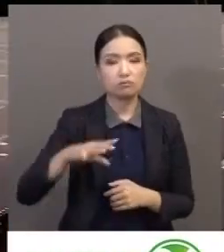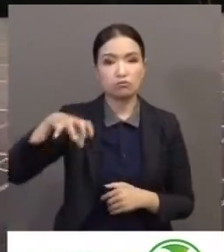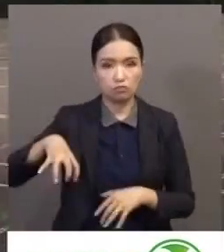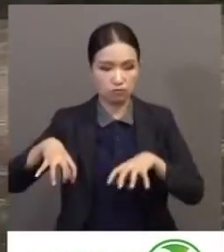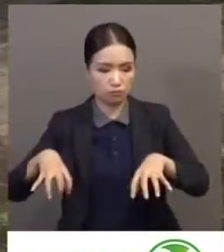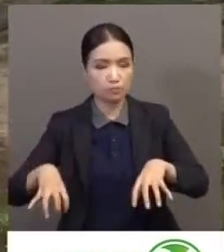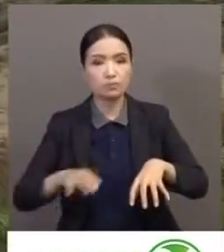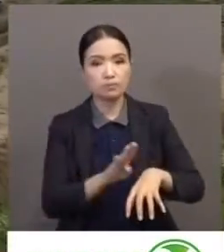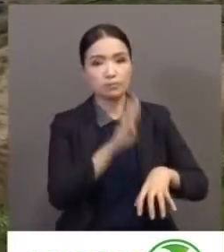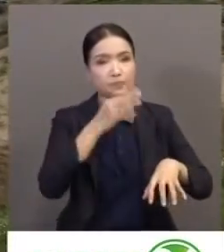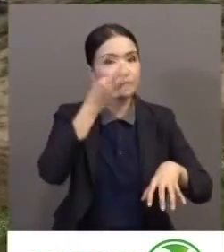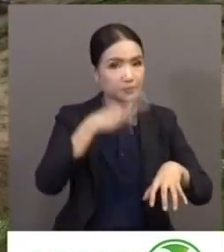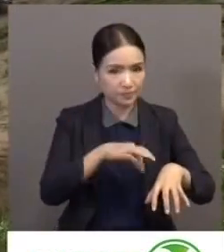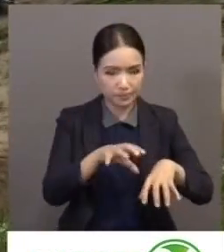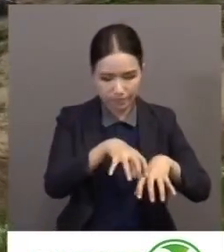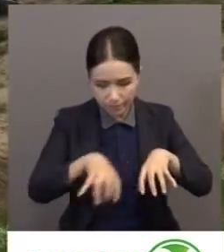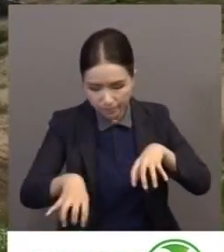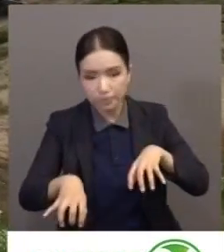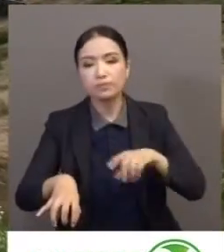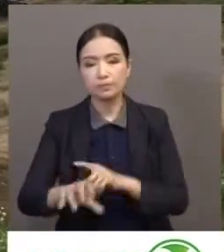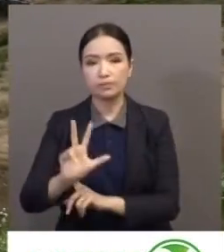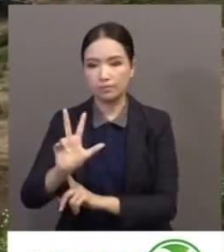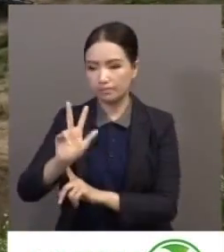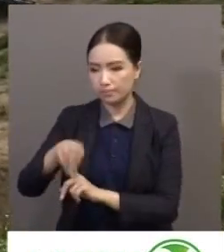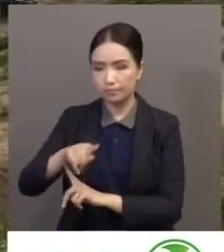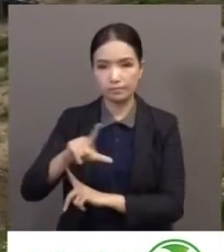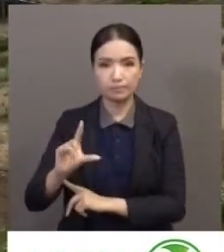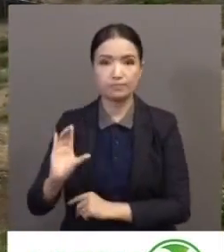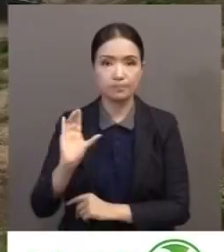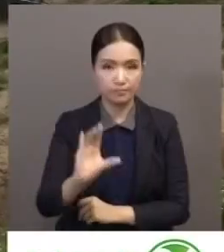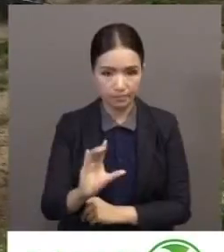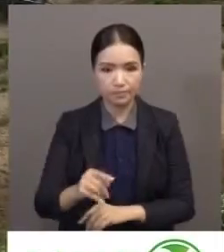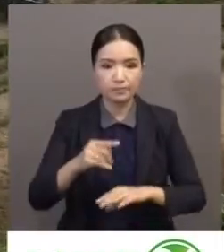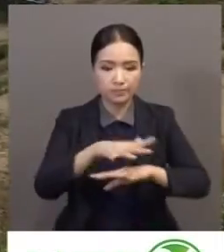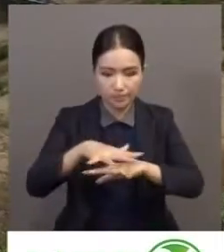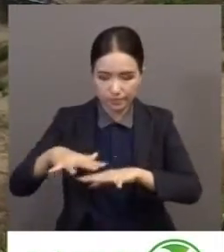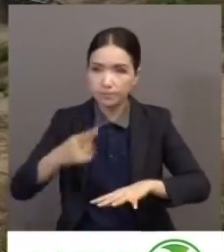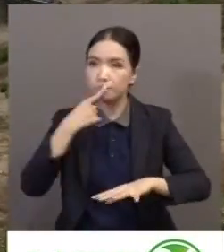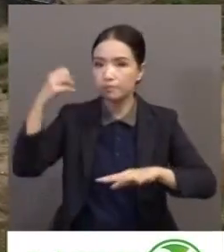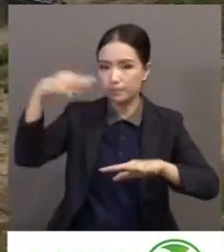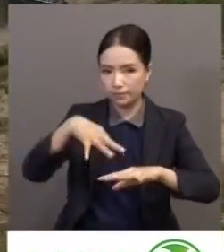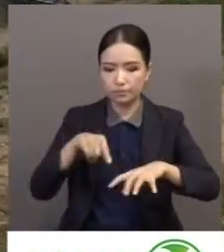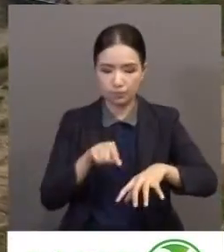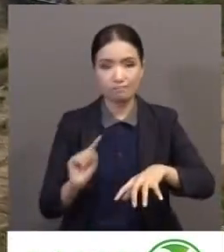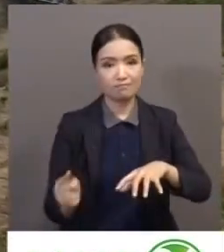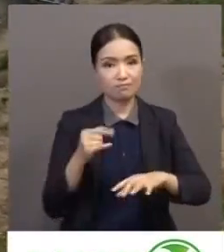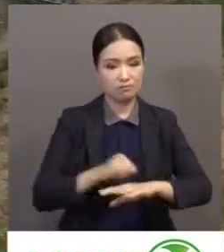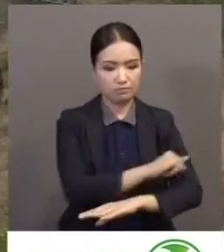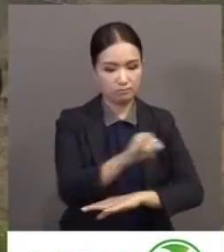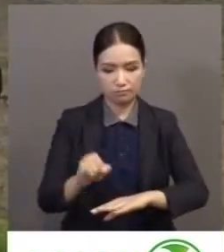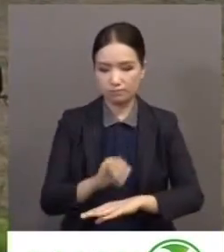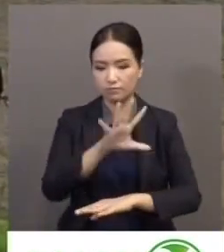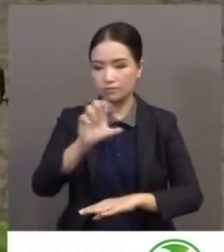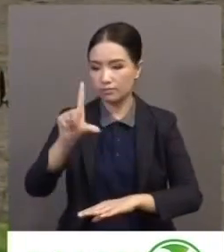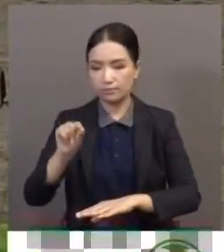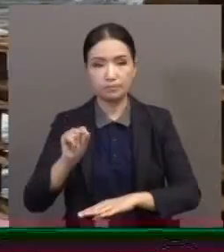ปตท.มูลค่า 3,000 ล้านบาทนับเป็นโรงไฟฟ้าโซลาร์ฟาร์มแห่งแรกในญี่ปุ่นเนื้อที่520